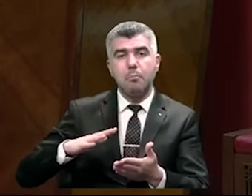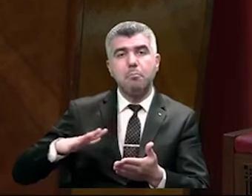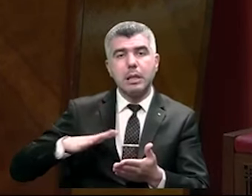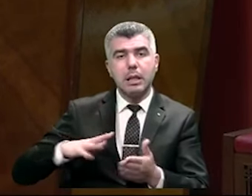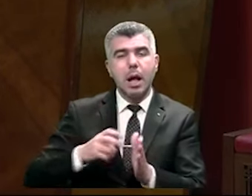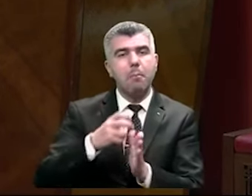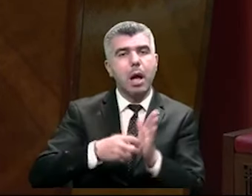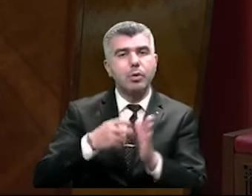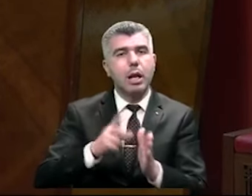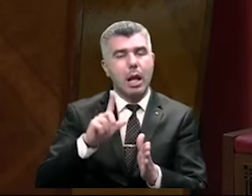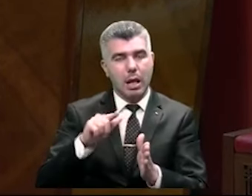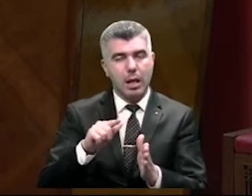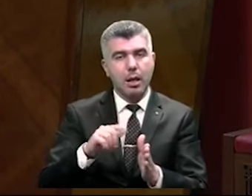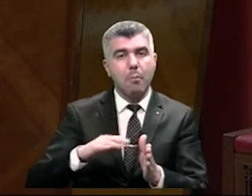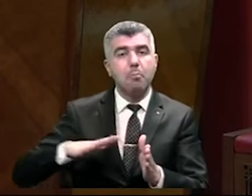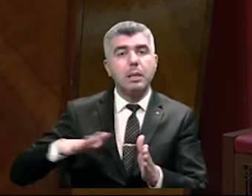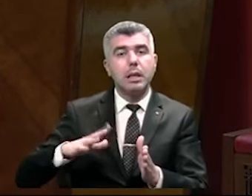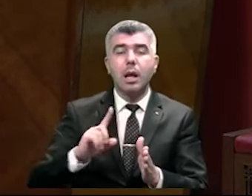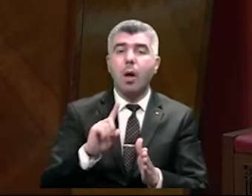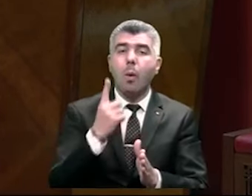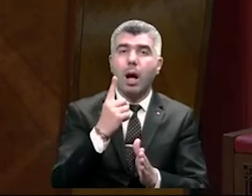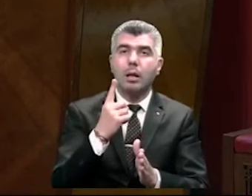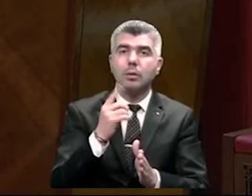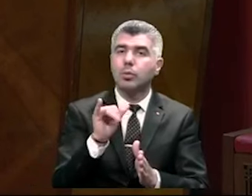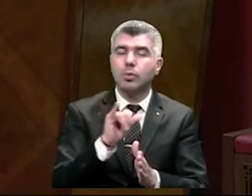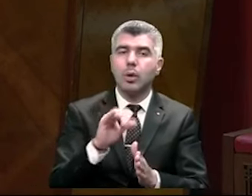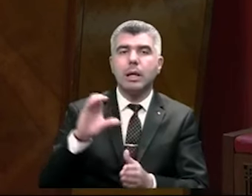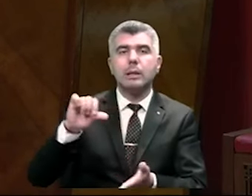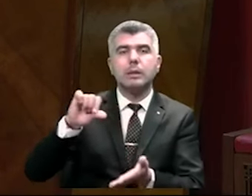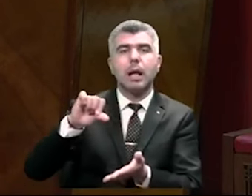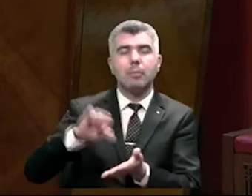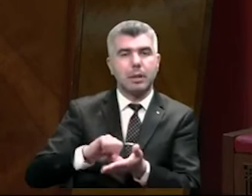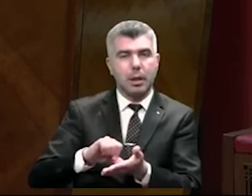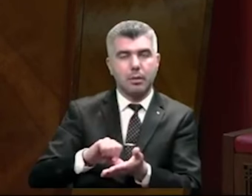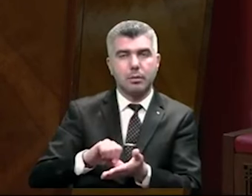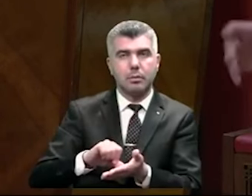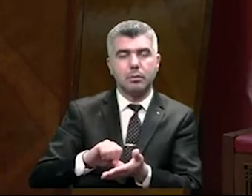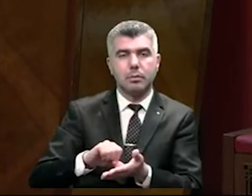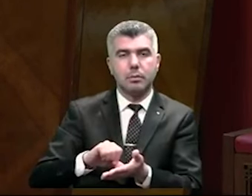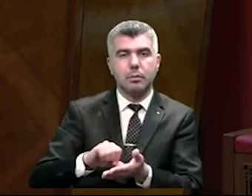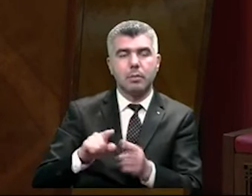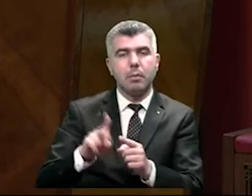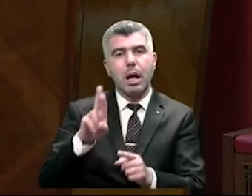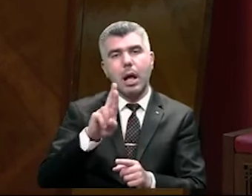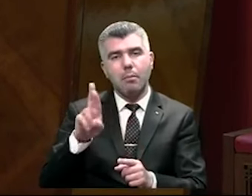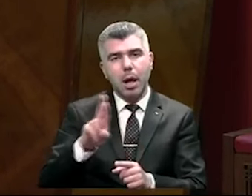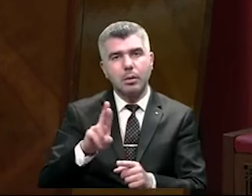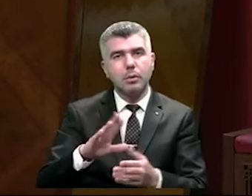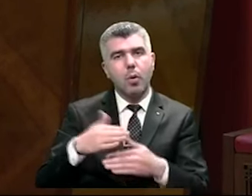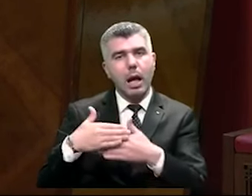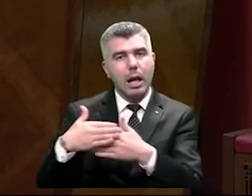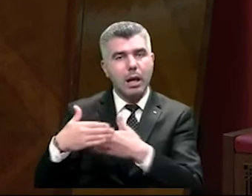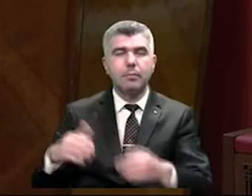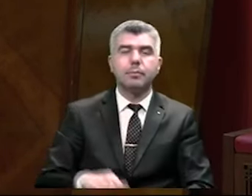السكاكي اليوم المدينه الوحيده اللي عندها الربط السكاكي هي مدينه الدار البيضاء و نقدروا نهضوا على الرباط واخرين اللي قرابين